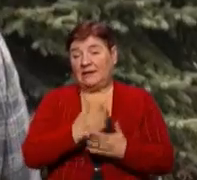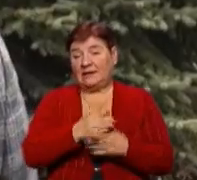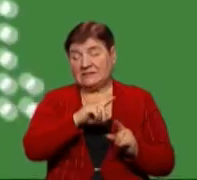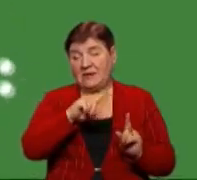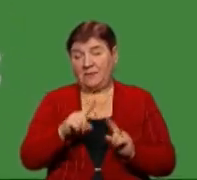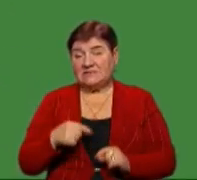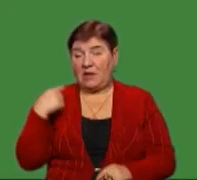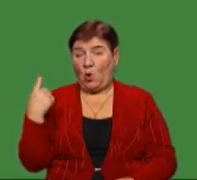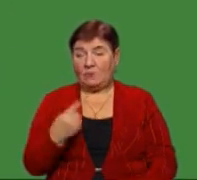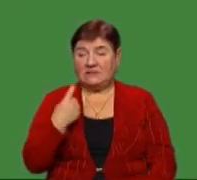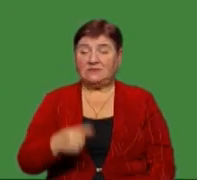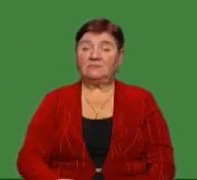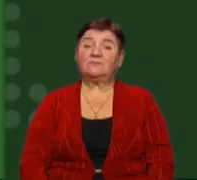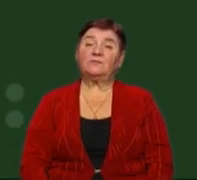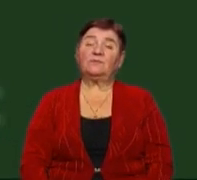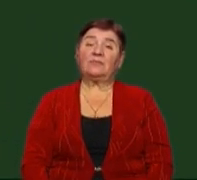області.